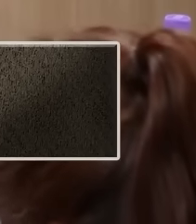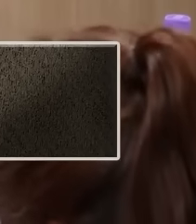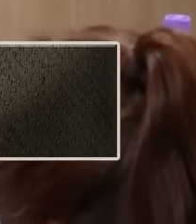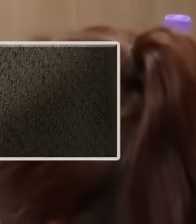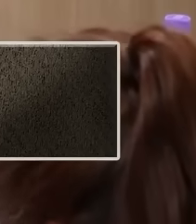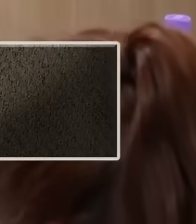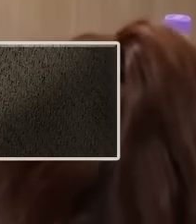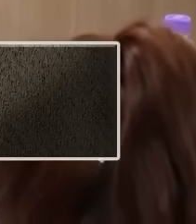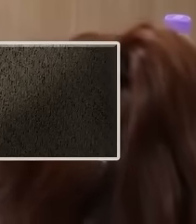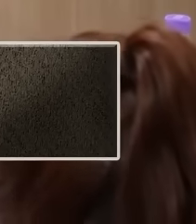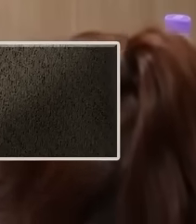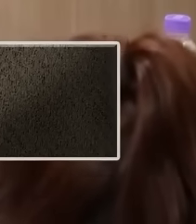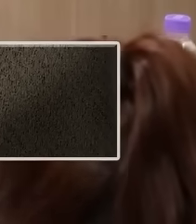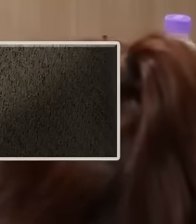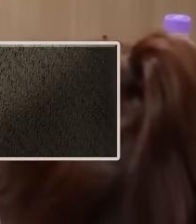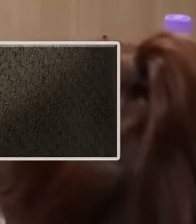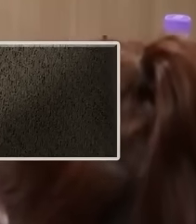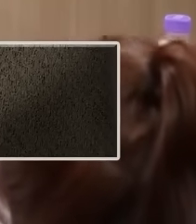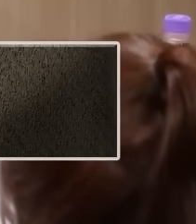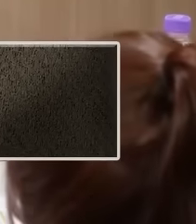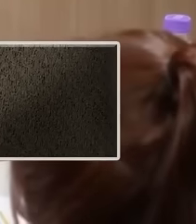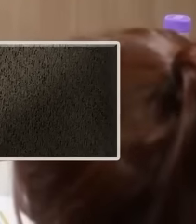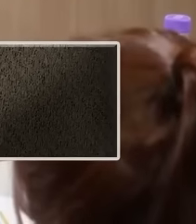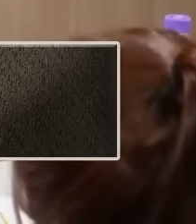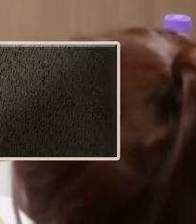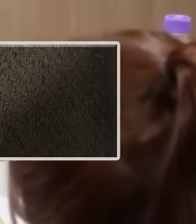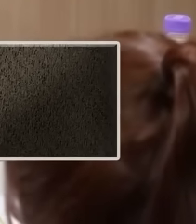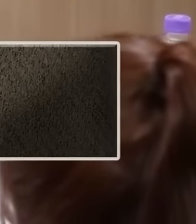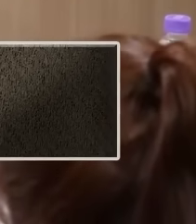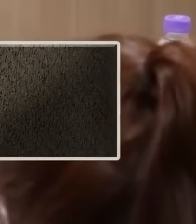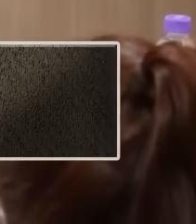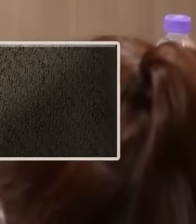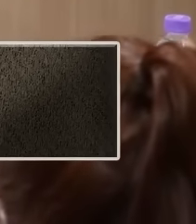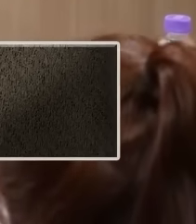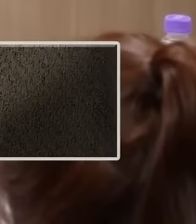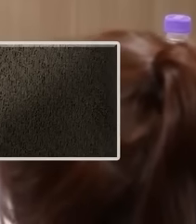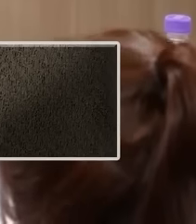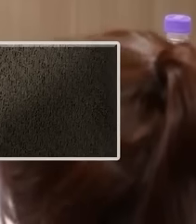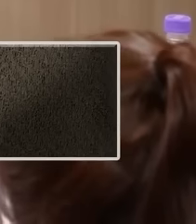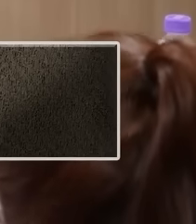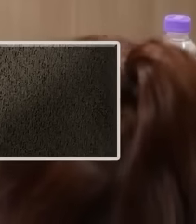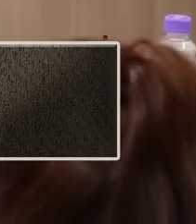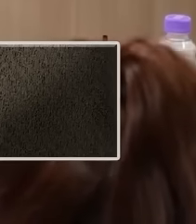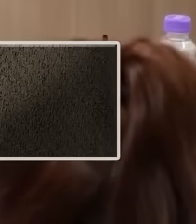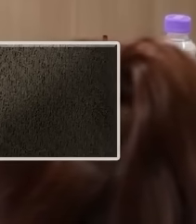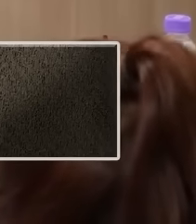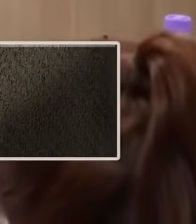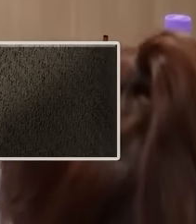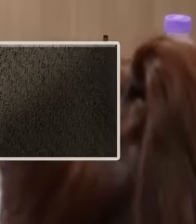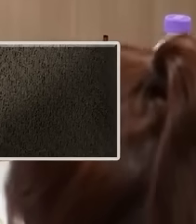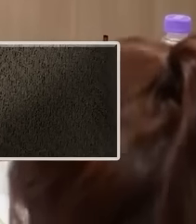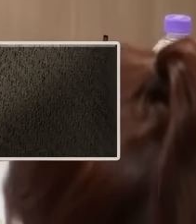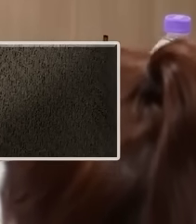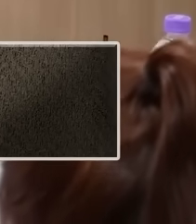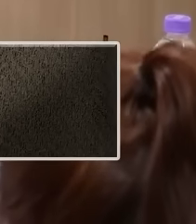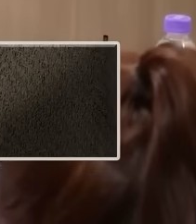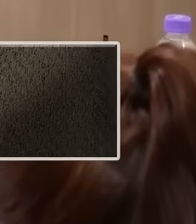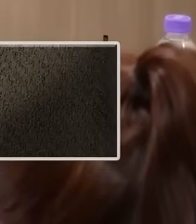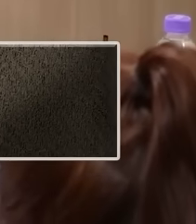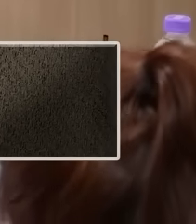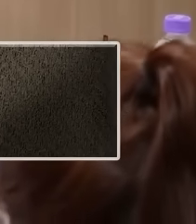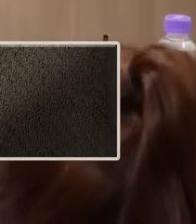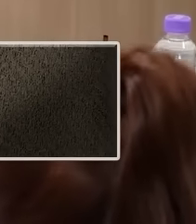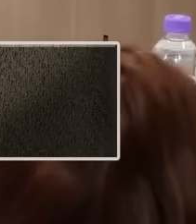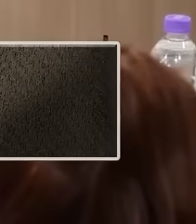않는 한 네. 뭐 어떻게 할 수는 없잖아요. 네. 그래서 그렇게 허물고 아파트를 지으려고 하다 보니까 아파트는 시간이 오래 걸리고 상대적으로